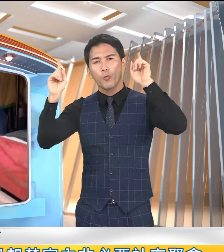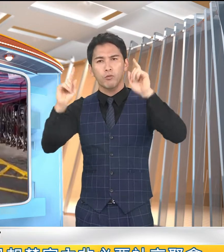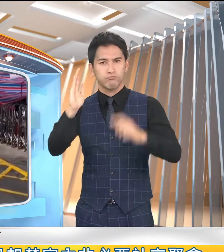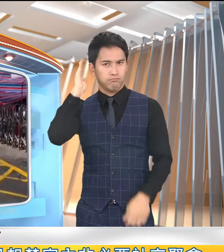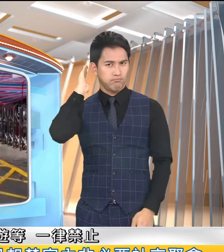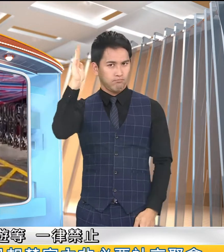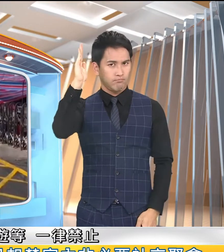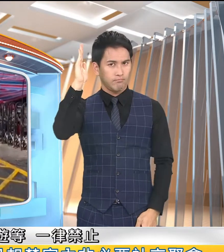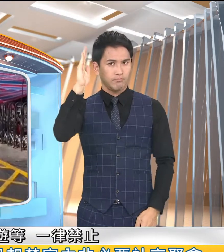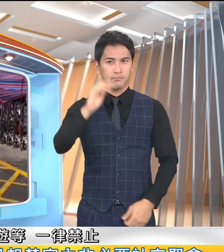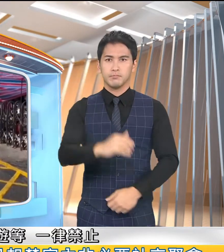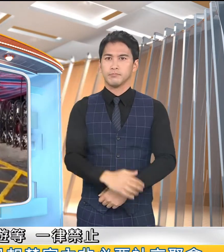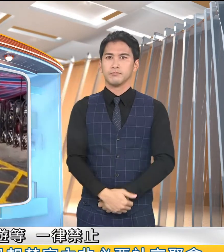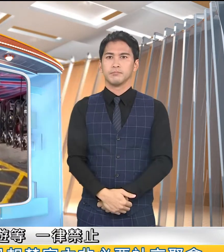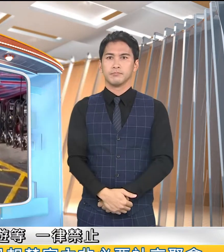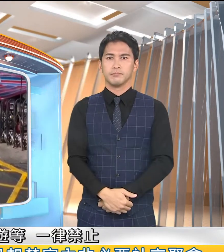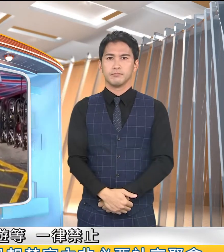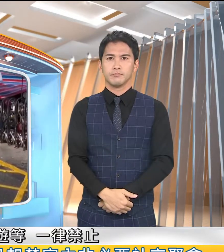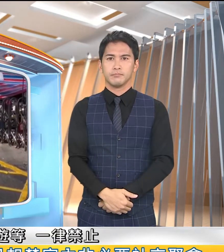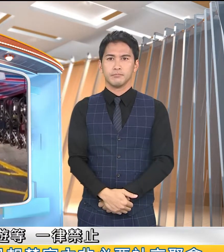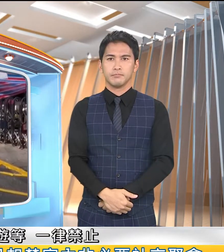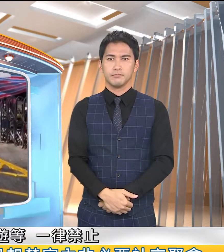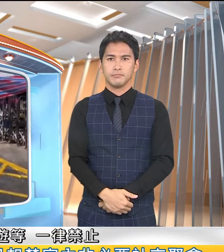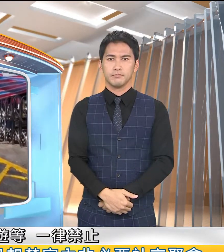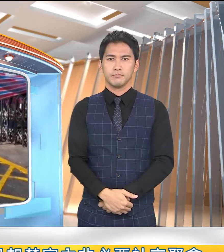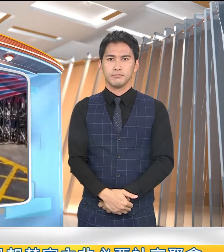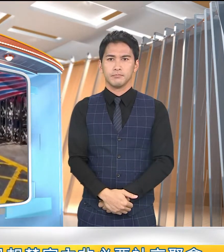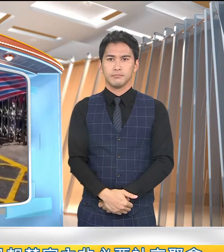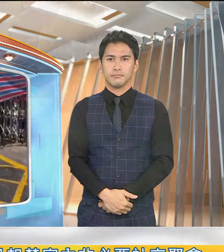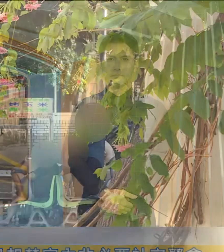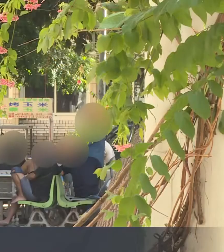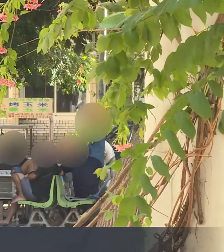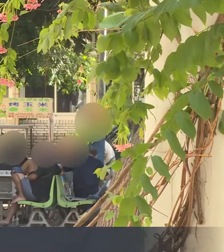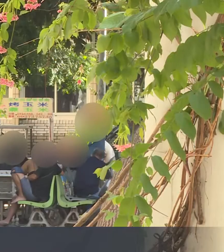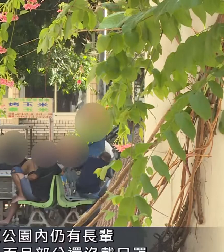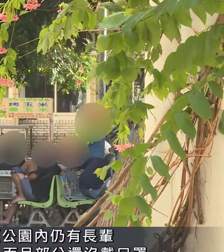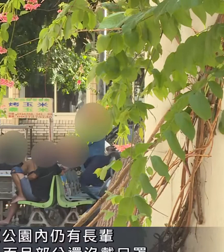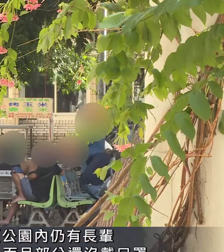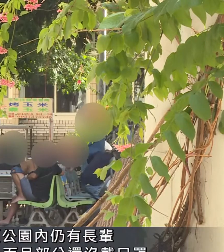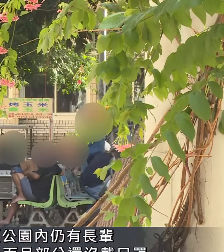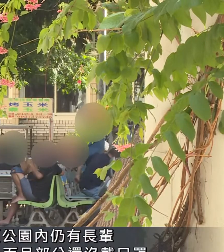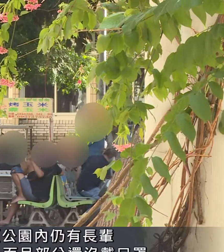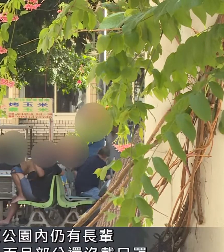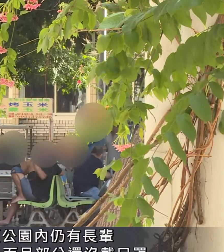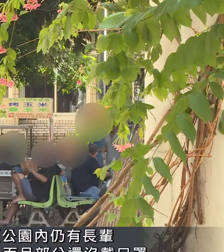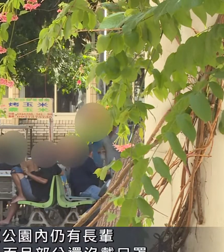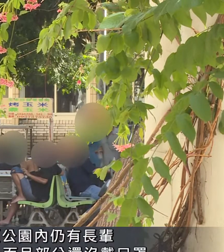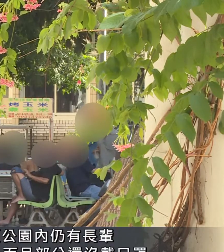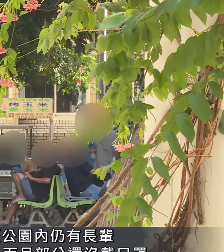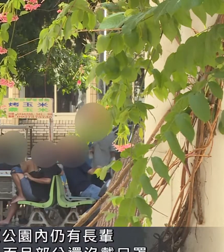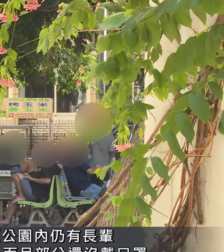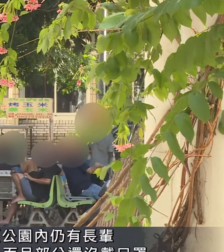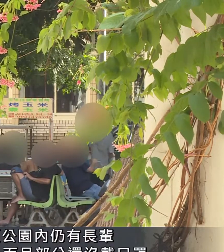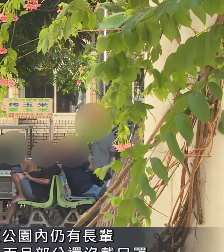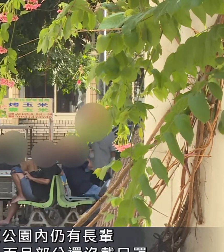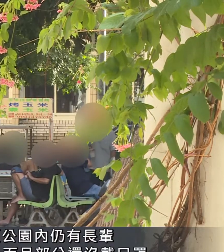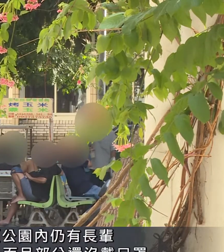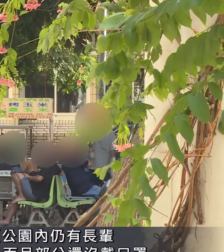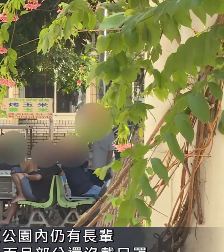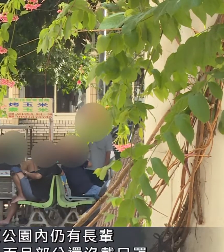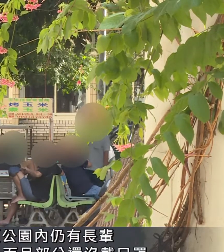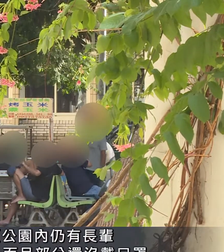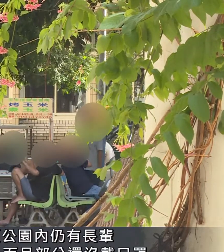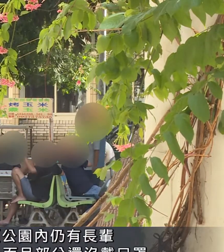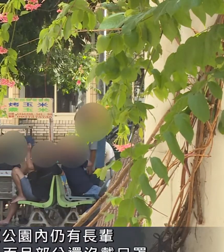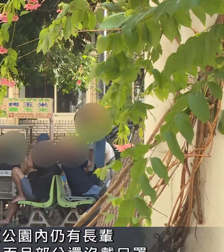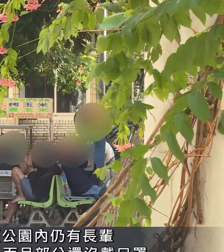社交聚会，像是打麻将、桌游等，一律禁止。 高雄左营一社区公园内仍有长辈群